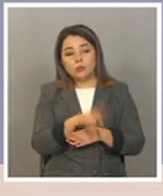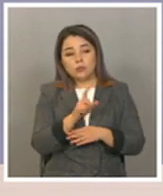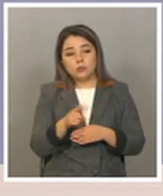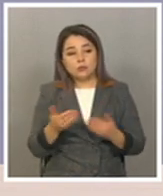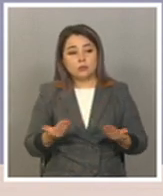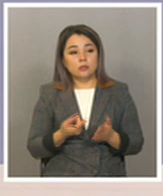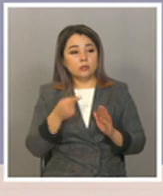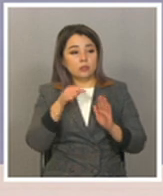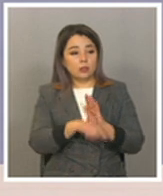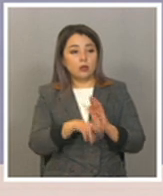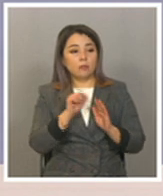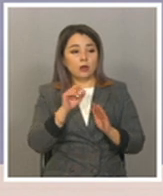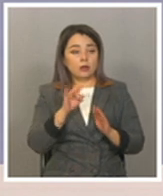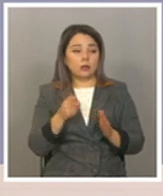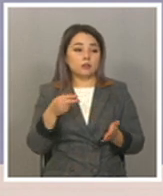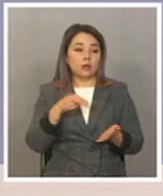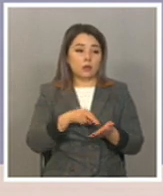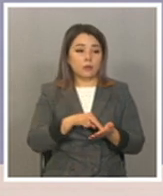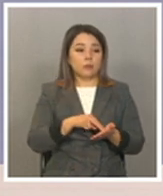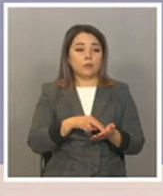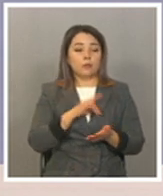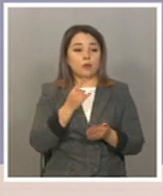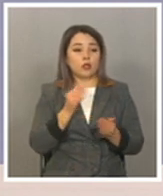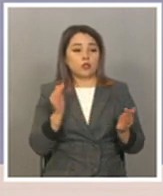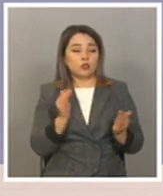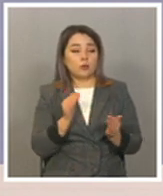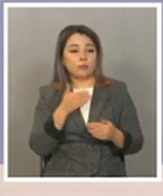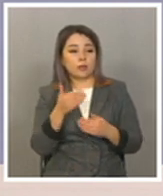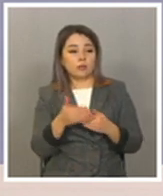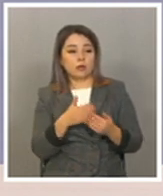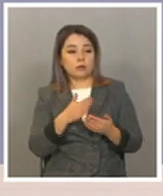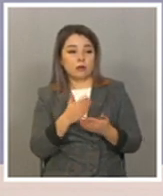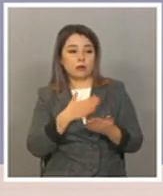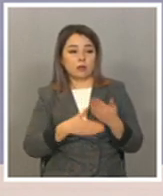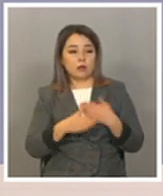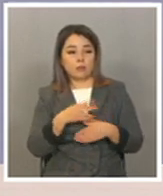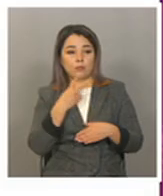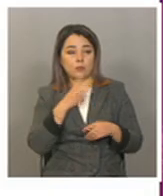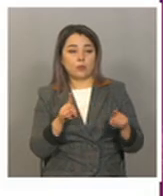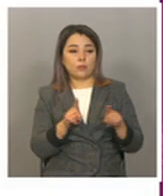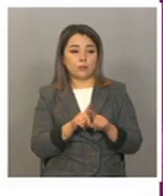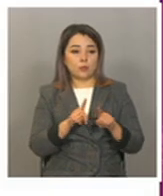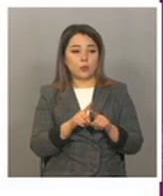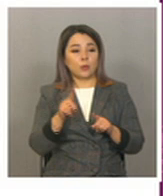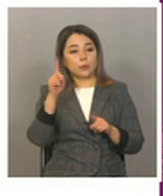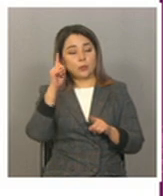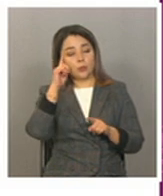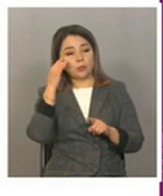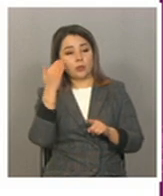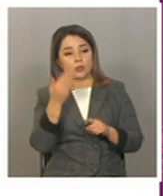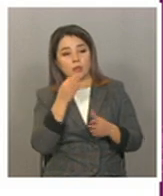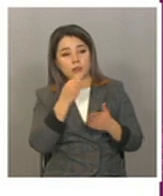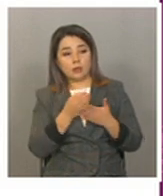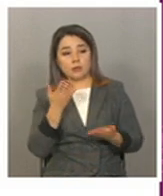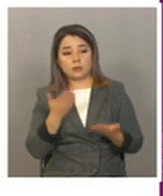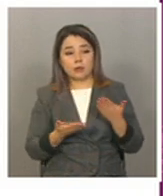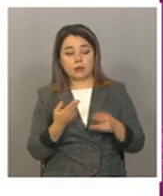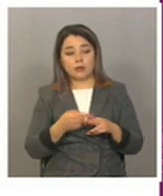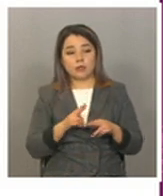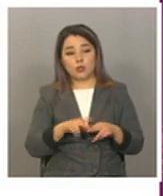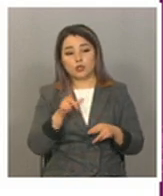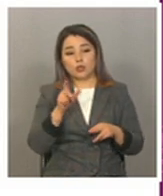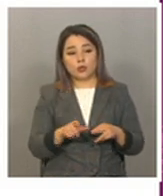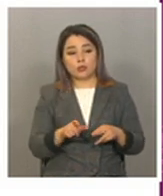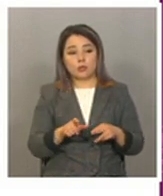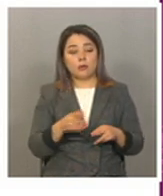вот Акбара стояла перед малышом. Как отрадно было бы, думалось ей, если бы этот человеческий